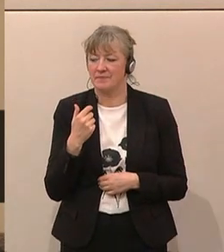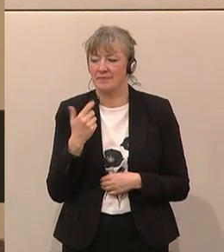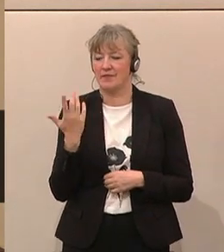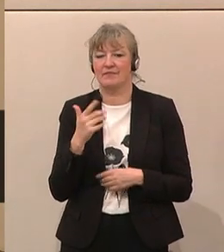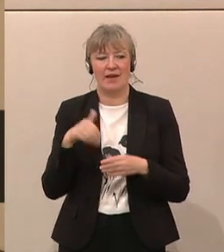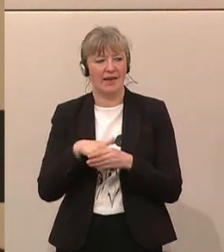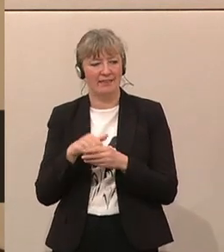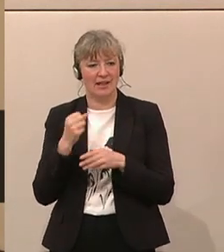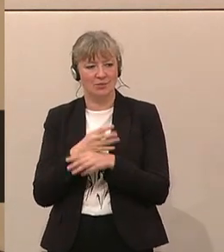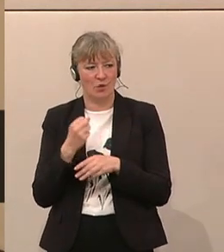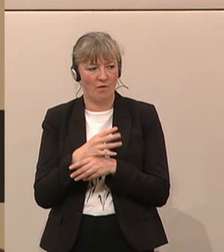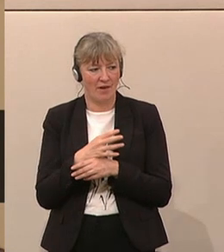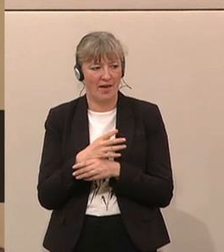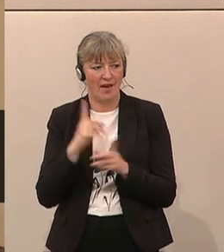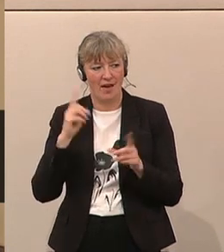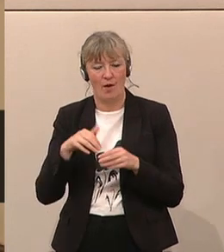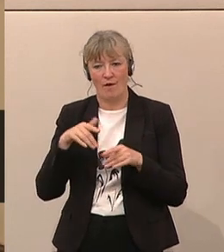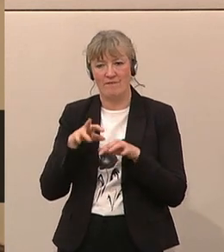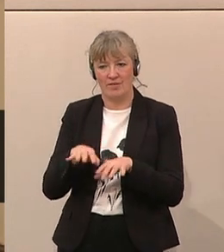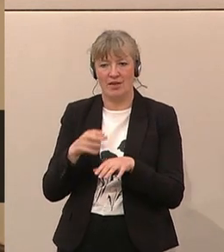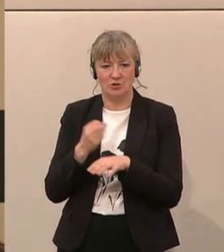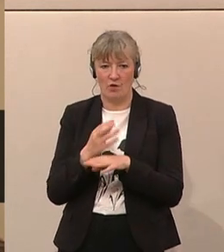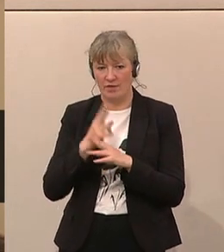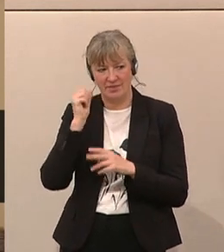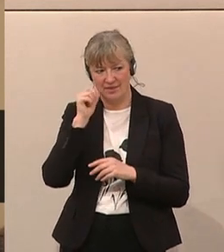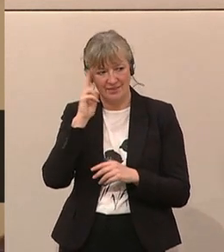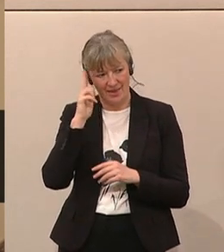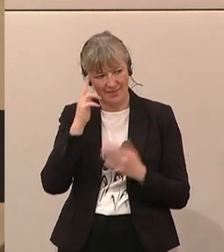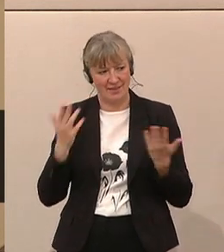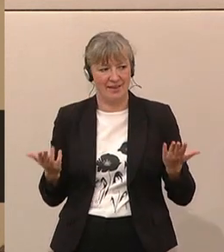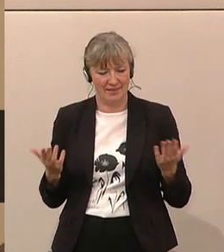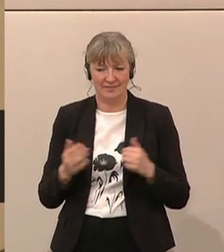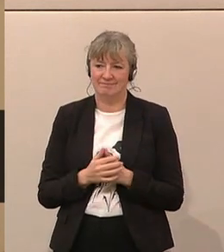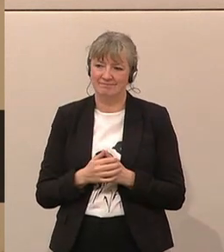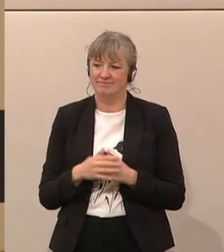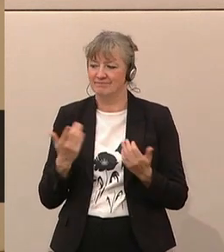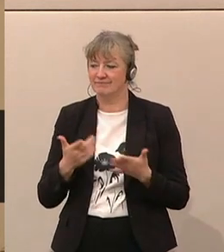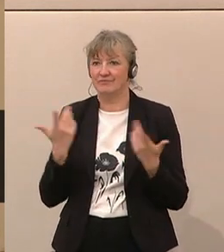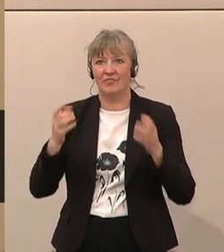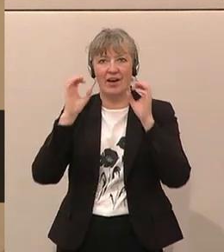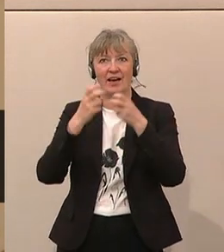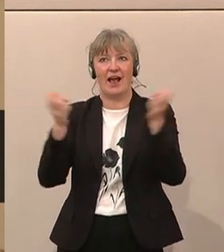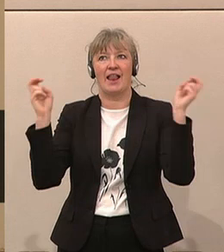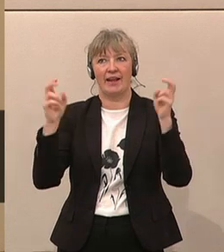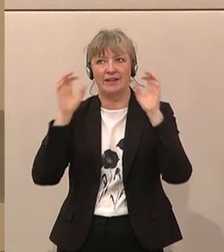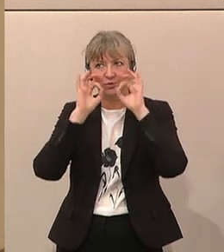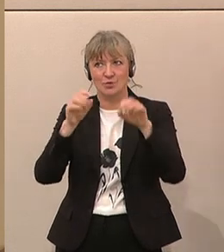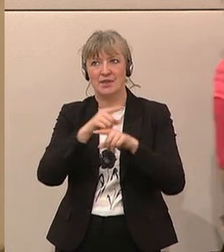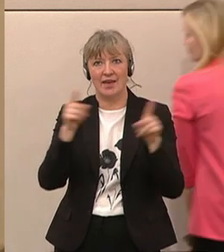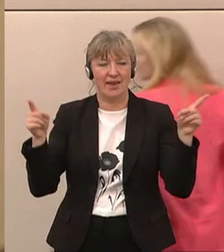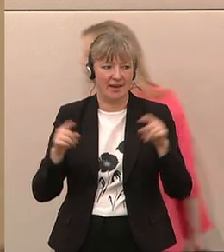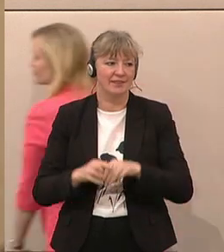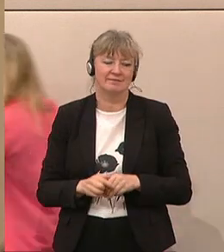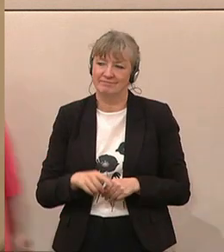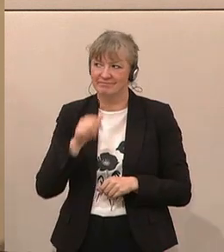die Inhaltsstoffe noch die Wirkstoffe kennen. Und ich glaube, werte Zuseher auf der Galerie, keiner von